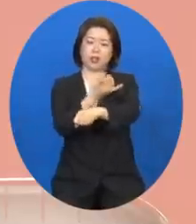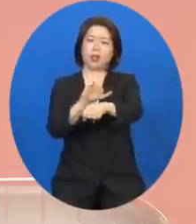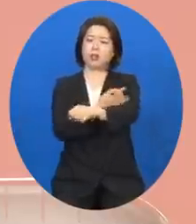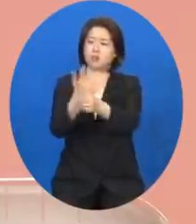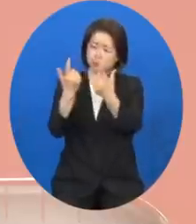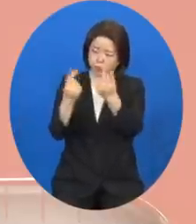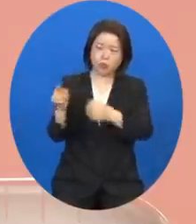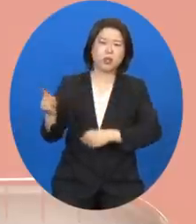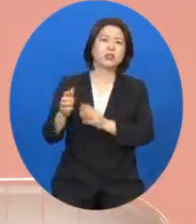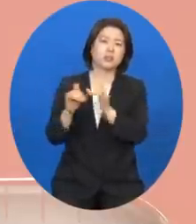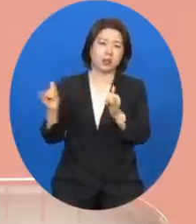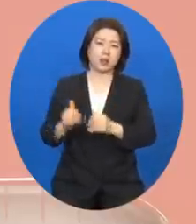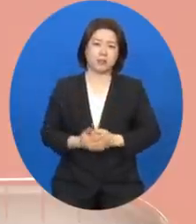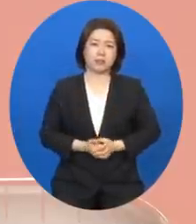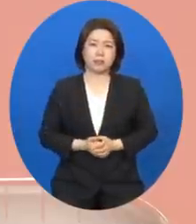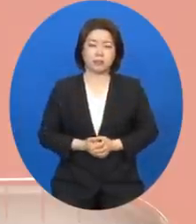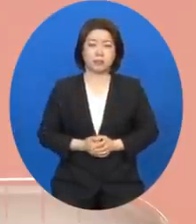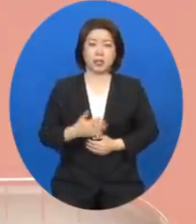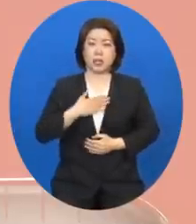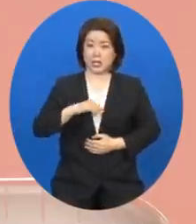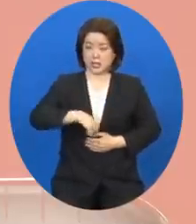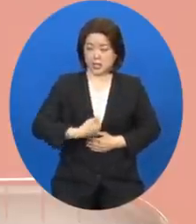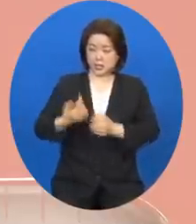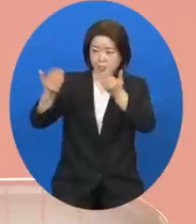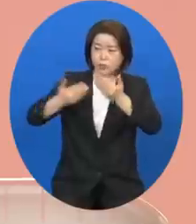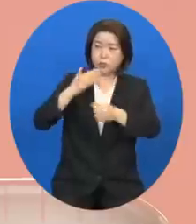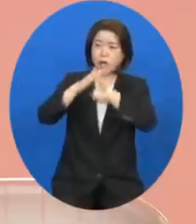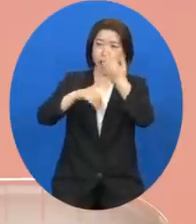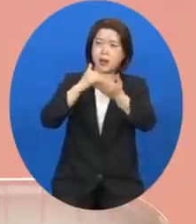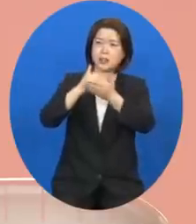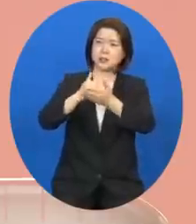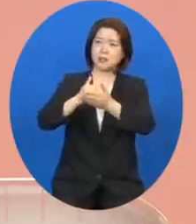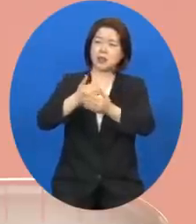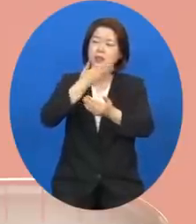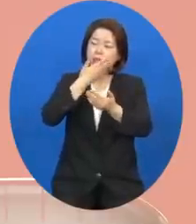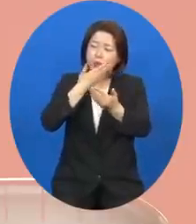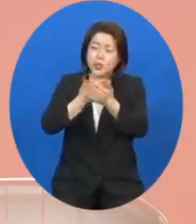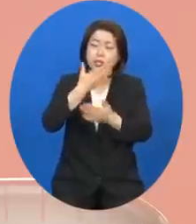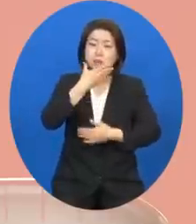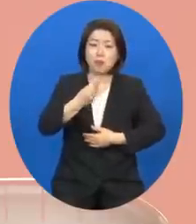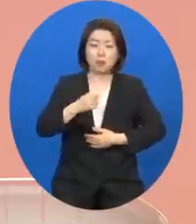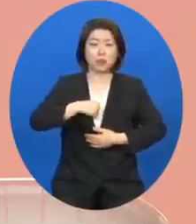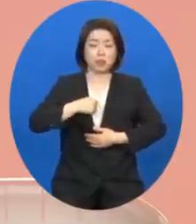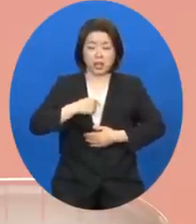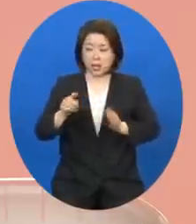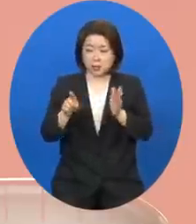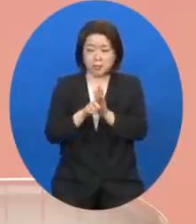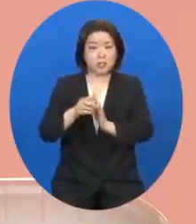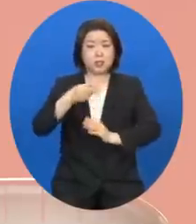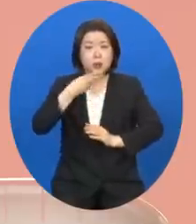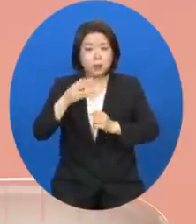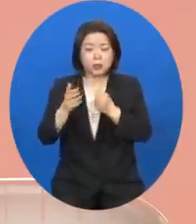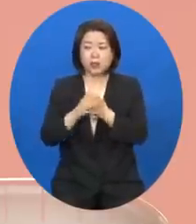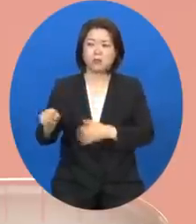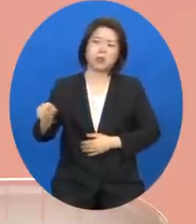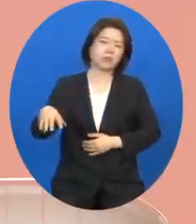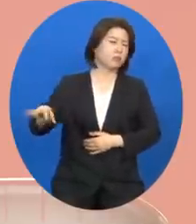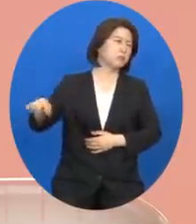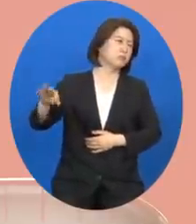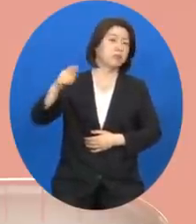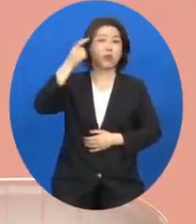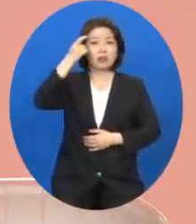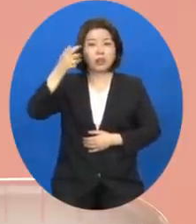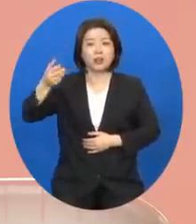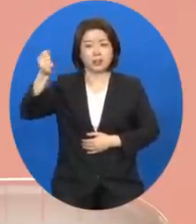사람이에요. 자기에게 주어진 하나님의 말할 수 없는 복을 스스로 믿지 않으니까 그러니까 대수롭지 않게 여기는